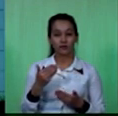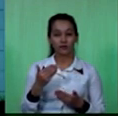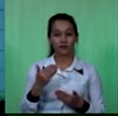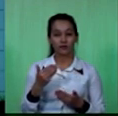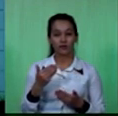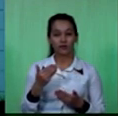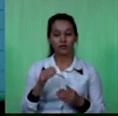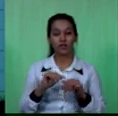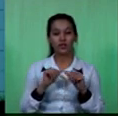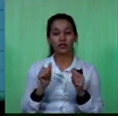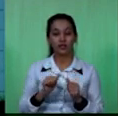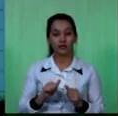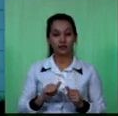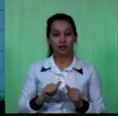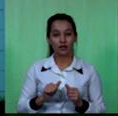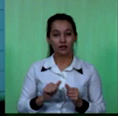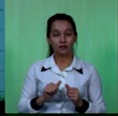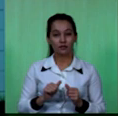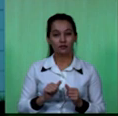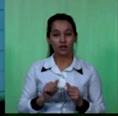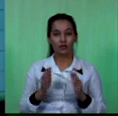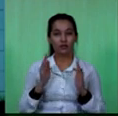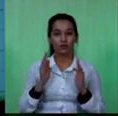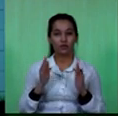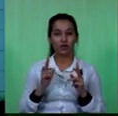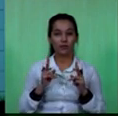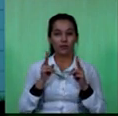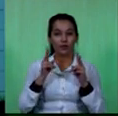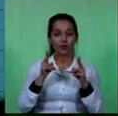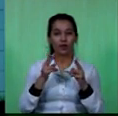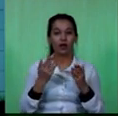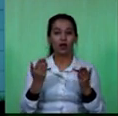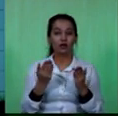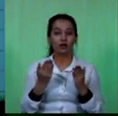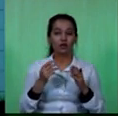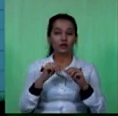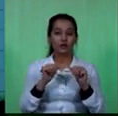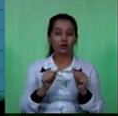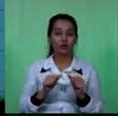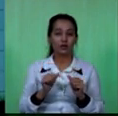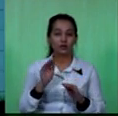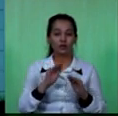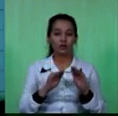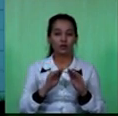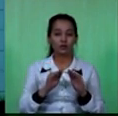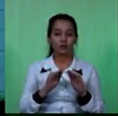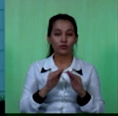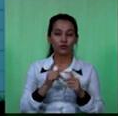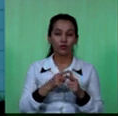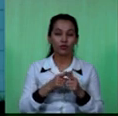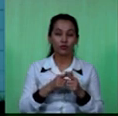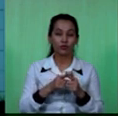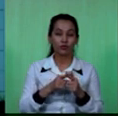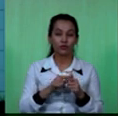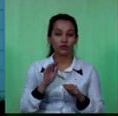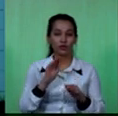ushbu shaklni yon tomonlarini qirqib, qaysi shakllarni yasab bo'lish yoki